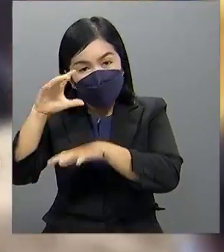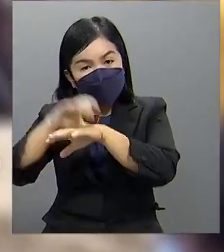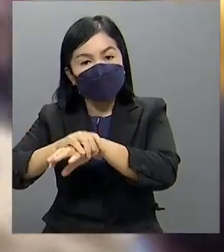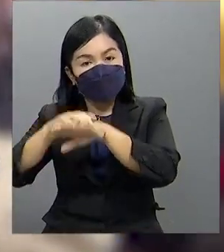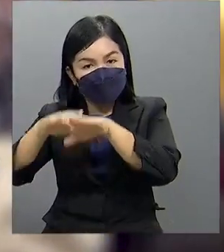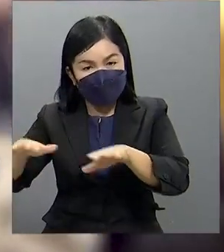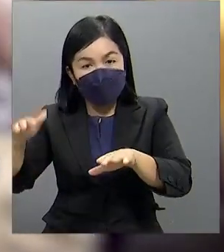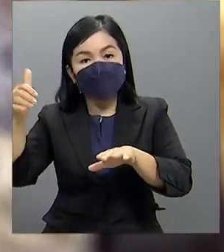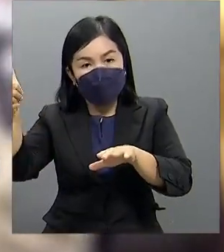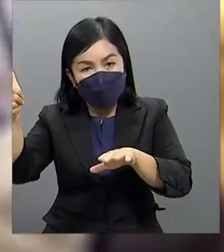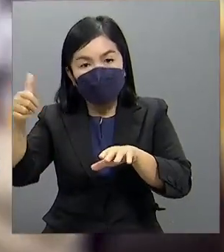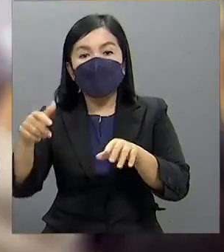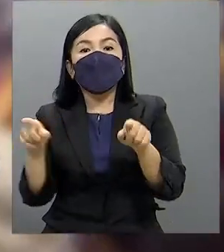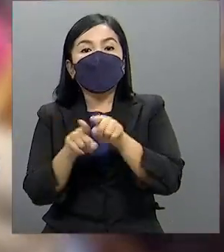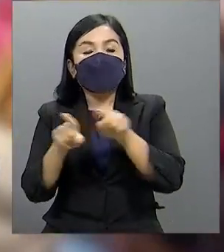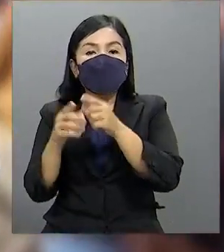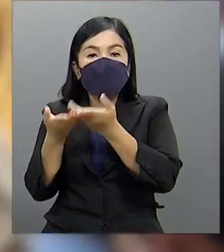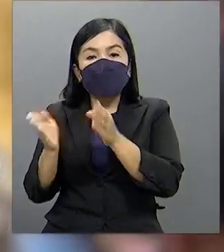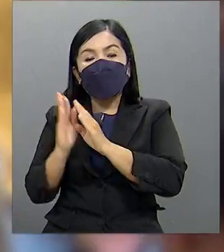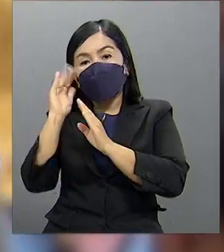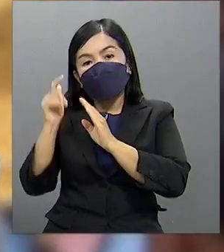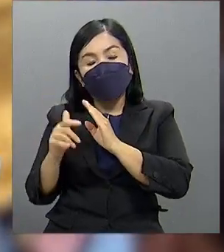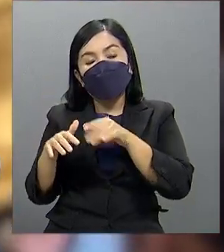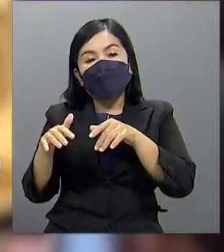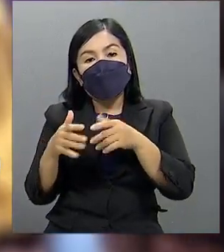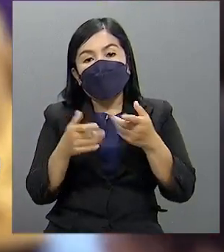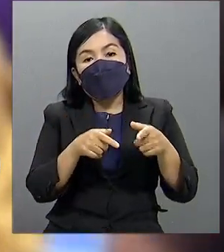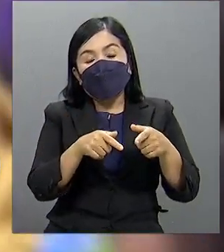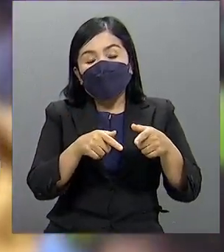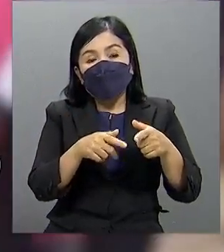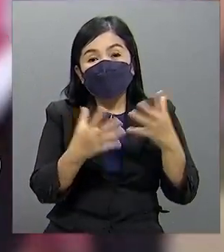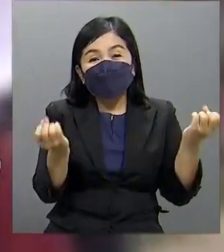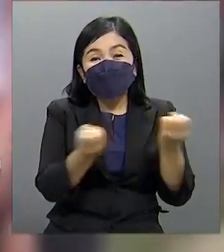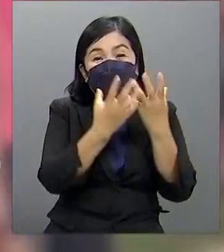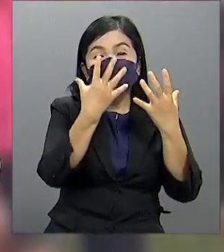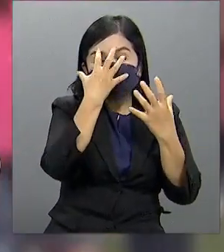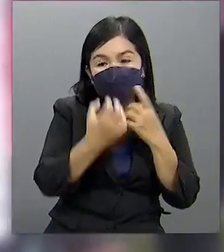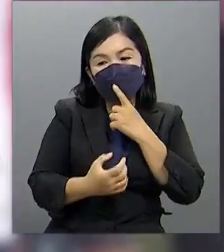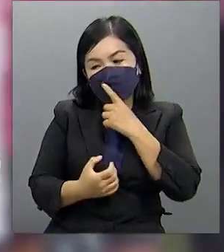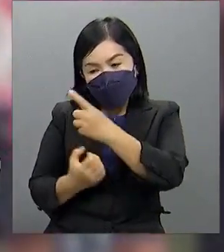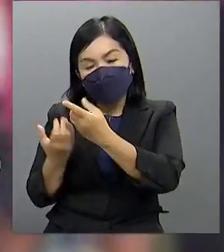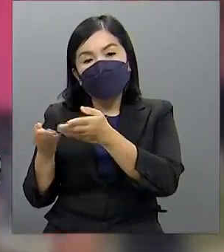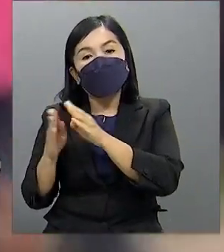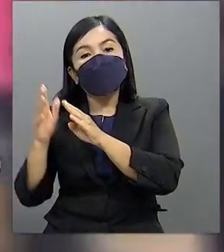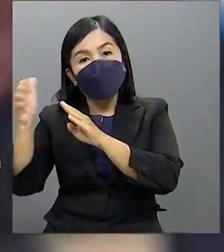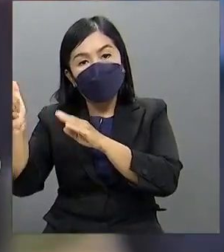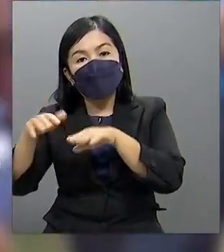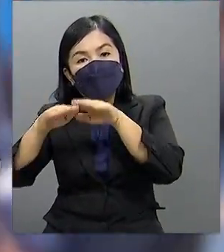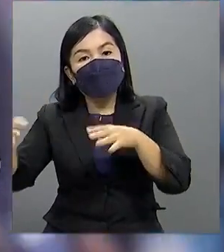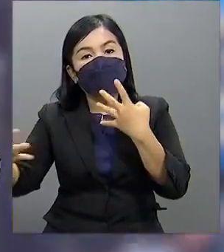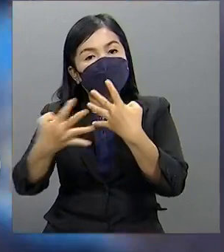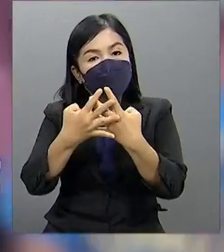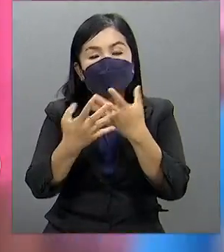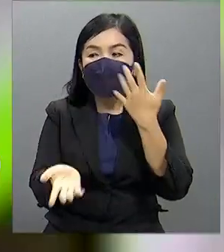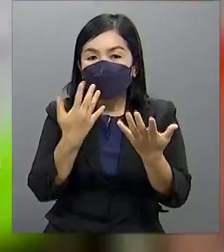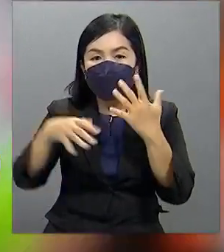รวมถึงพ่อแม่เนาะถ้าเป็นผู้สนับสนุนหรือเป็นผู้ใช้นะครับแต่อันนี้เนี่ยหมายถึงว่าเด็กเขาก็แค่ติดคุกหรือว่าเข้าสถานพินิจหรือศาลตักเตือน